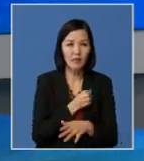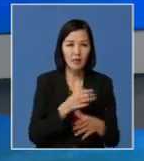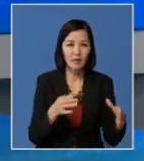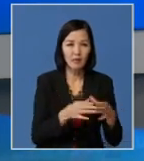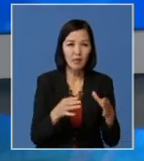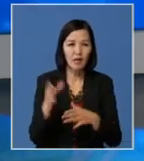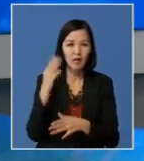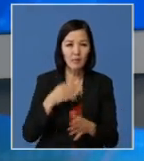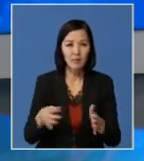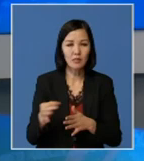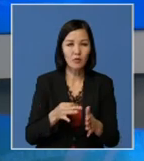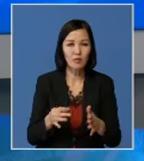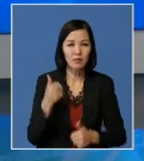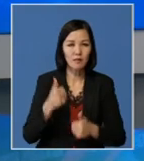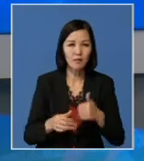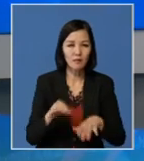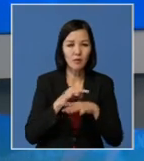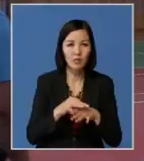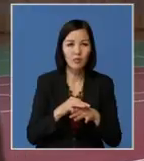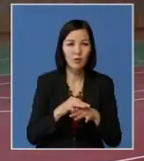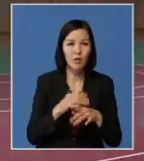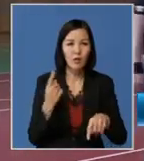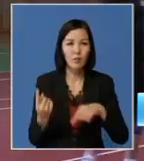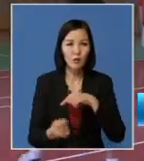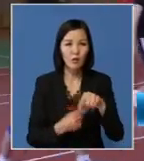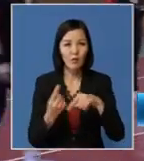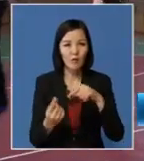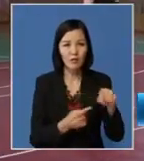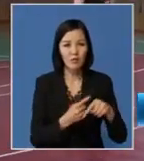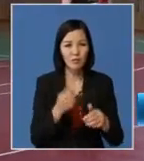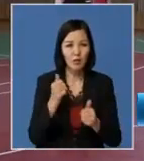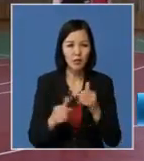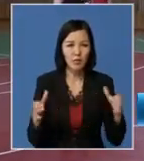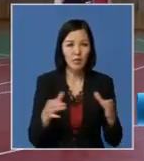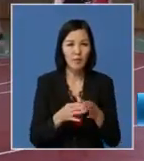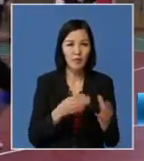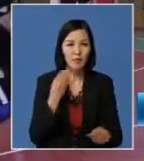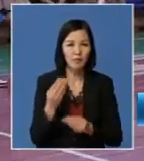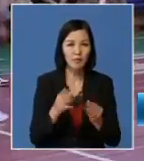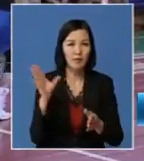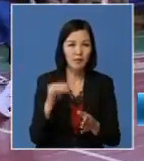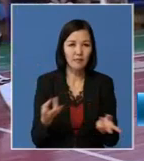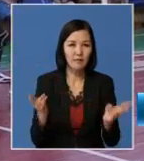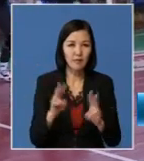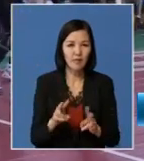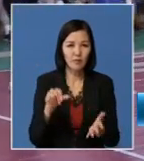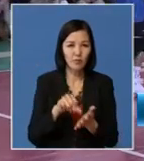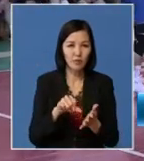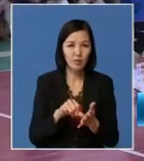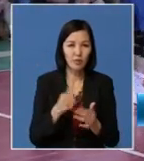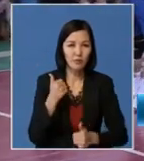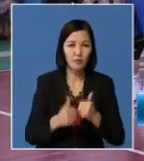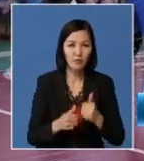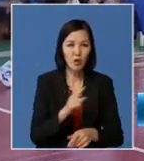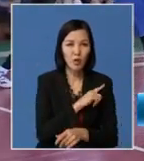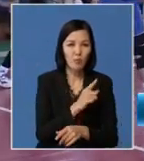подразделений Алматинской области. Соревнования прошли по круговой системе, то есть каждая команда сыграла со всеми остальными участниками турнира.